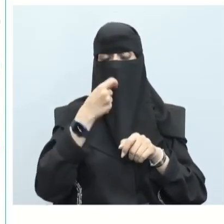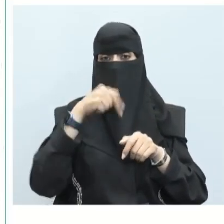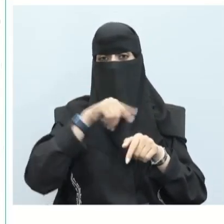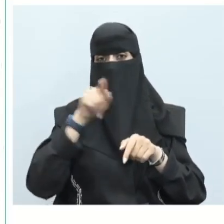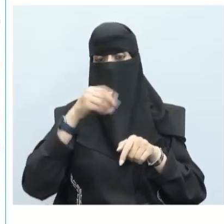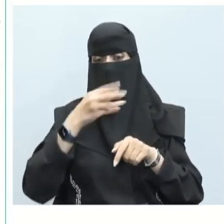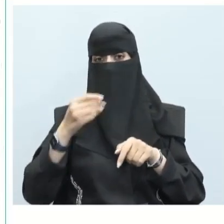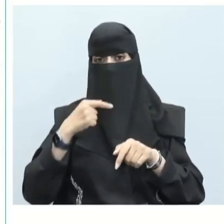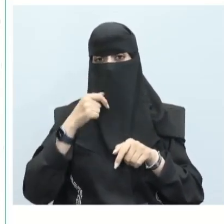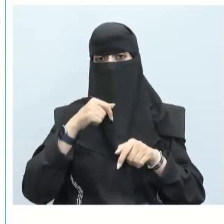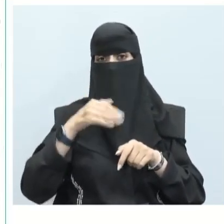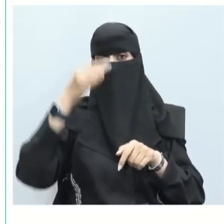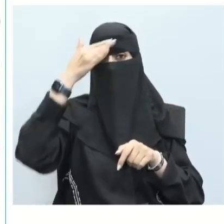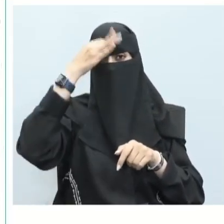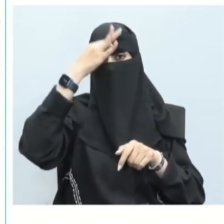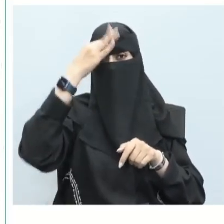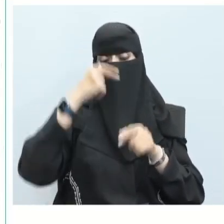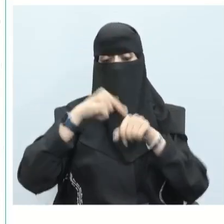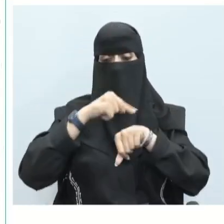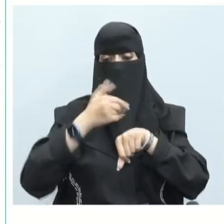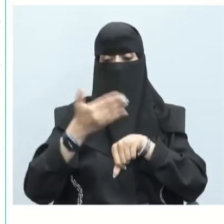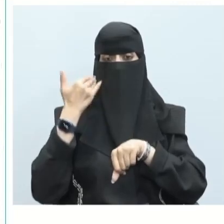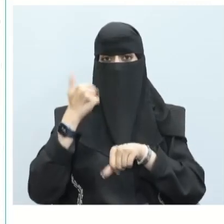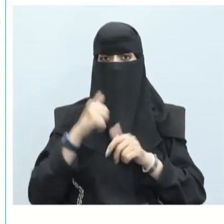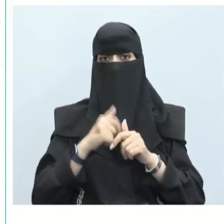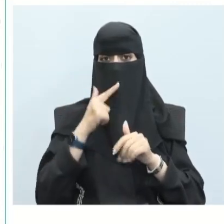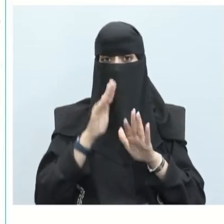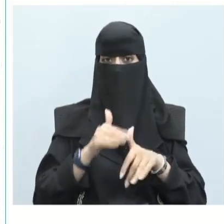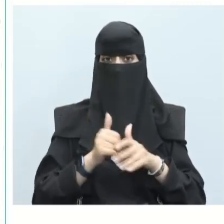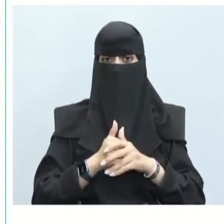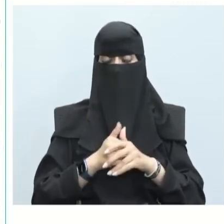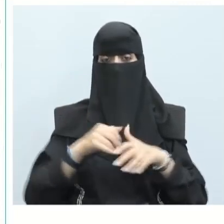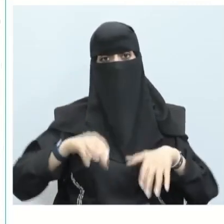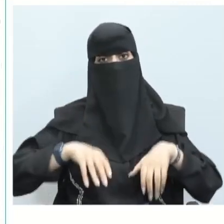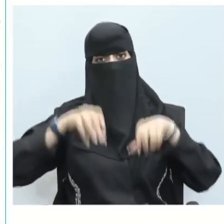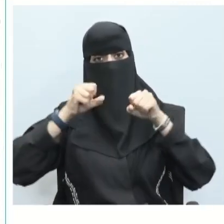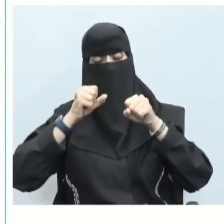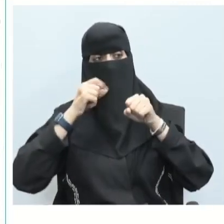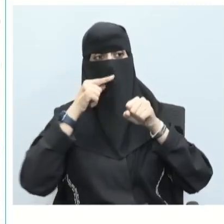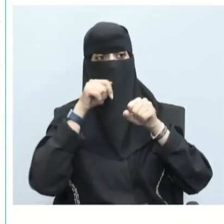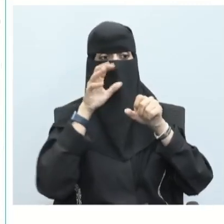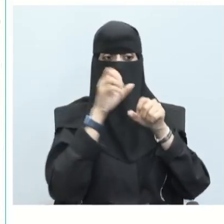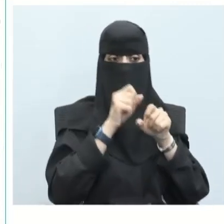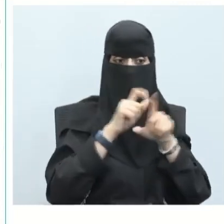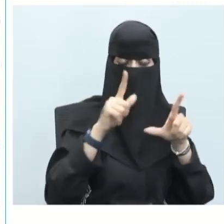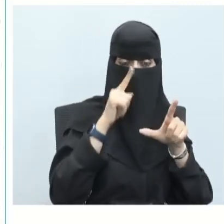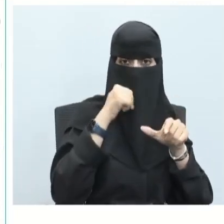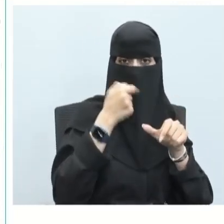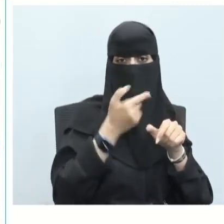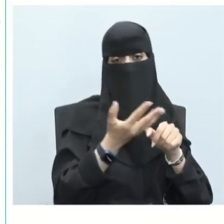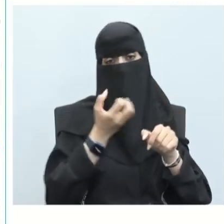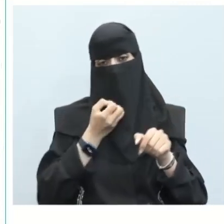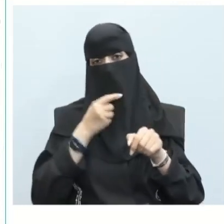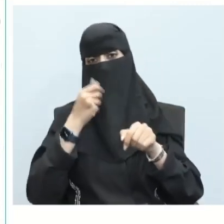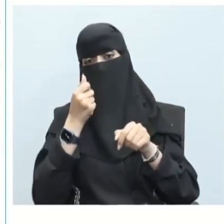منذ مده عندما كشف امر هذا المدير برر وقال استخدمت هذا